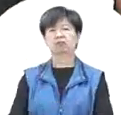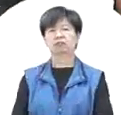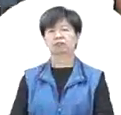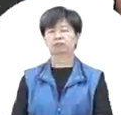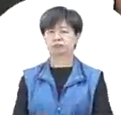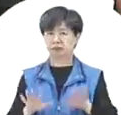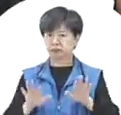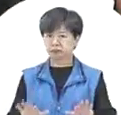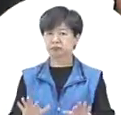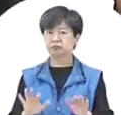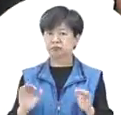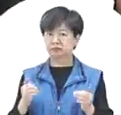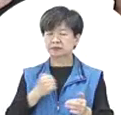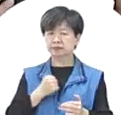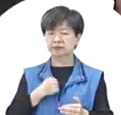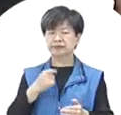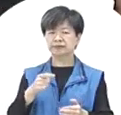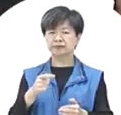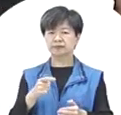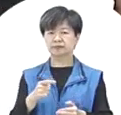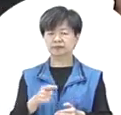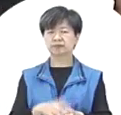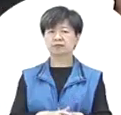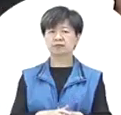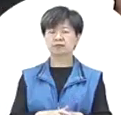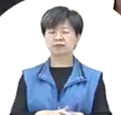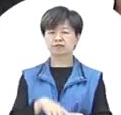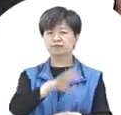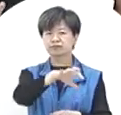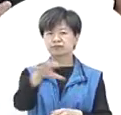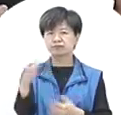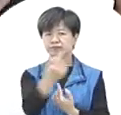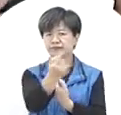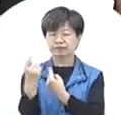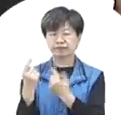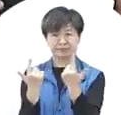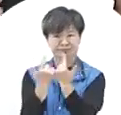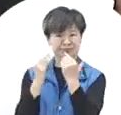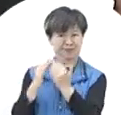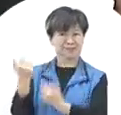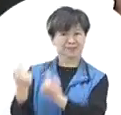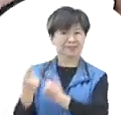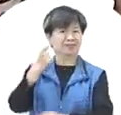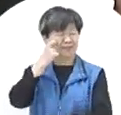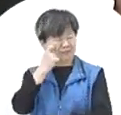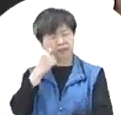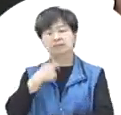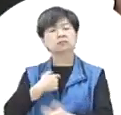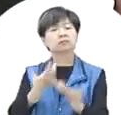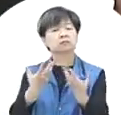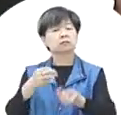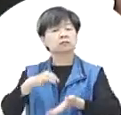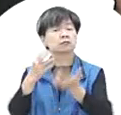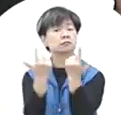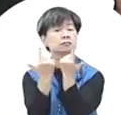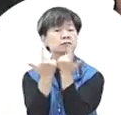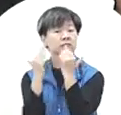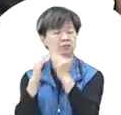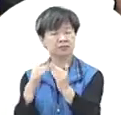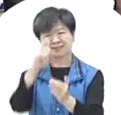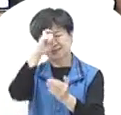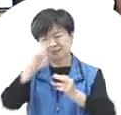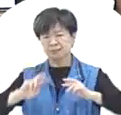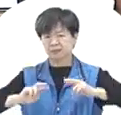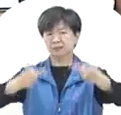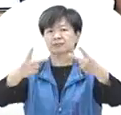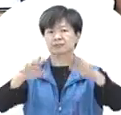话大概也知道说，其实我们有跟各都去比较啦。 是。 那当然你说要跟台北市比很难比，但是 我没有让你跟台北市比，我希望你改善我们